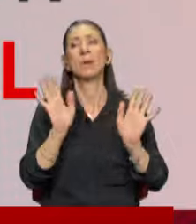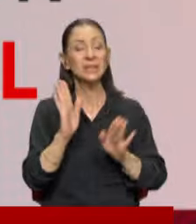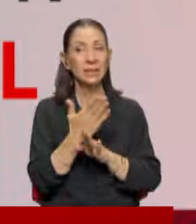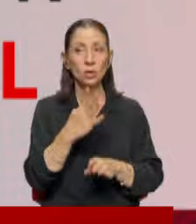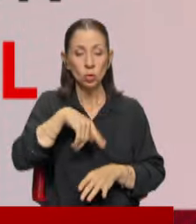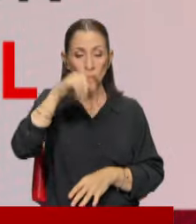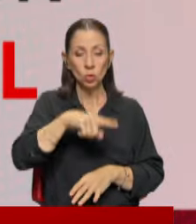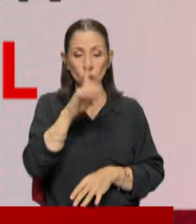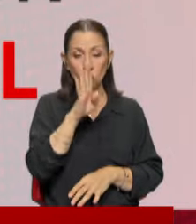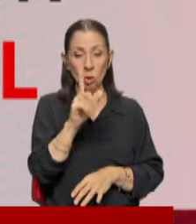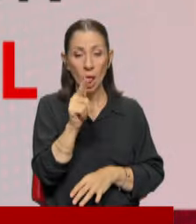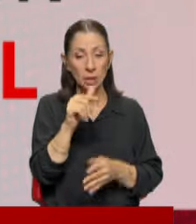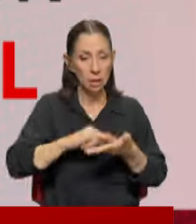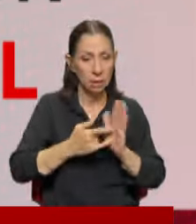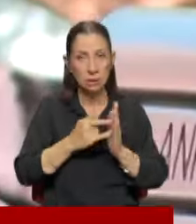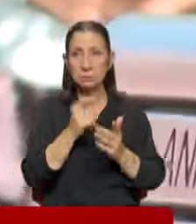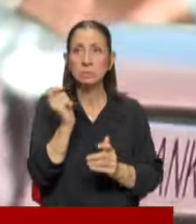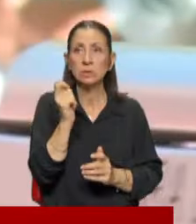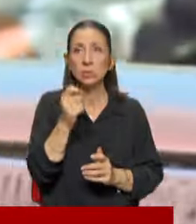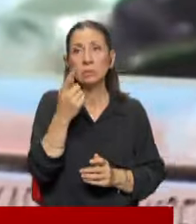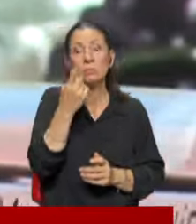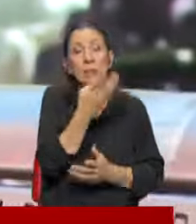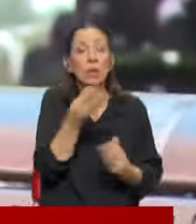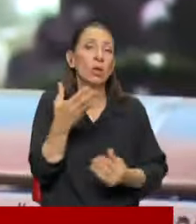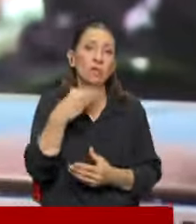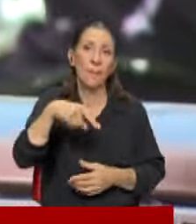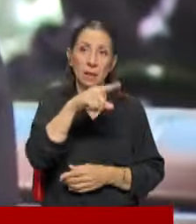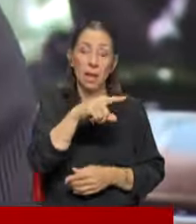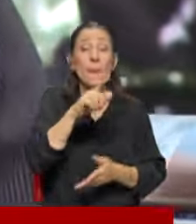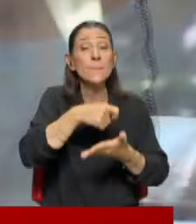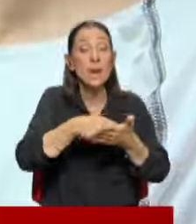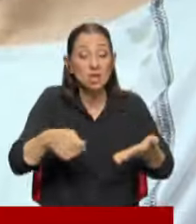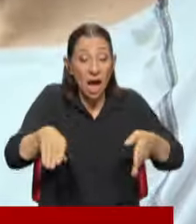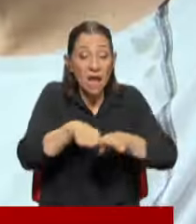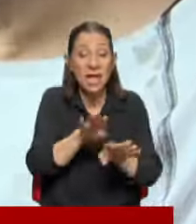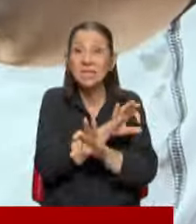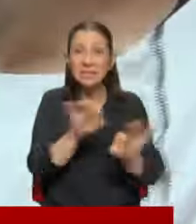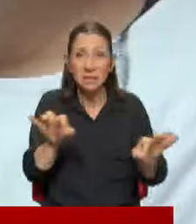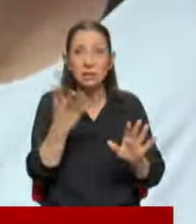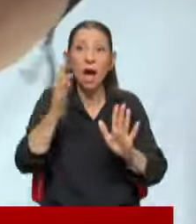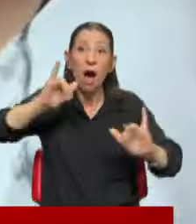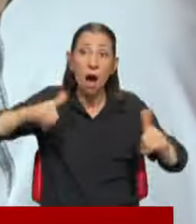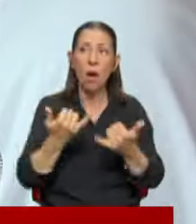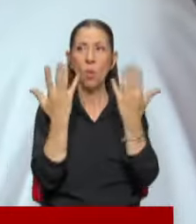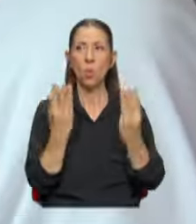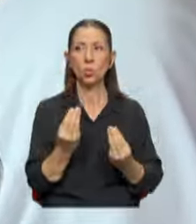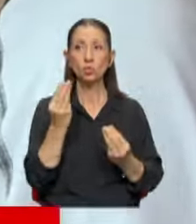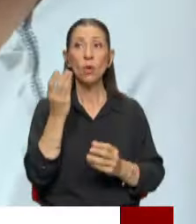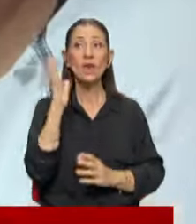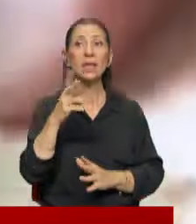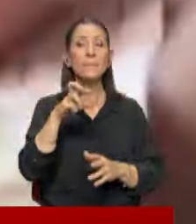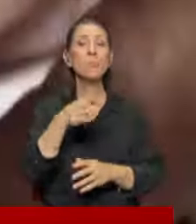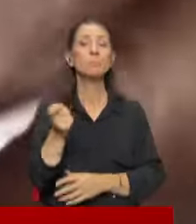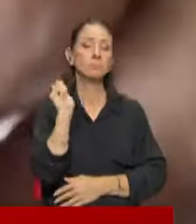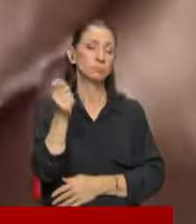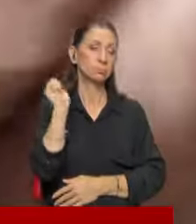günlük 416 lirayla geçinmek zorunda kalacak yine milyonlarca emekli. Maaş adaletsizliği ise daha da derinleşti. Çok prim ödeyenle